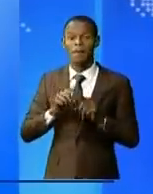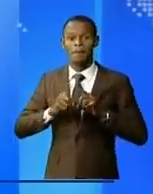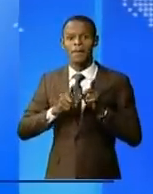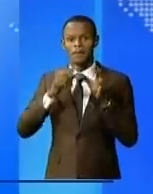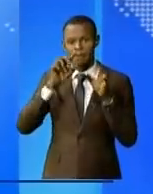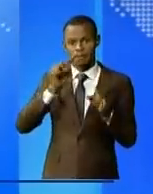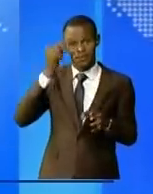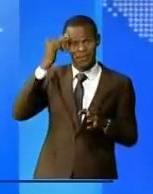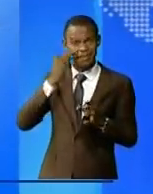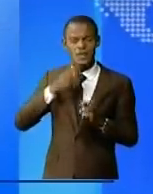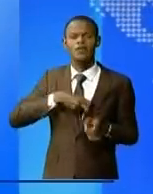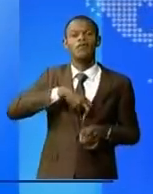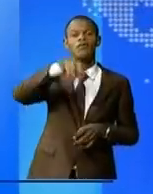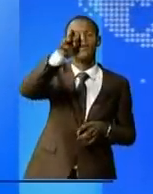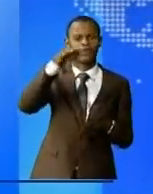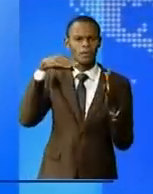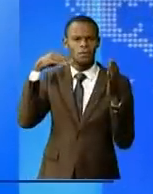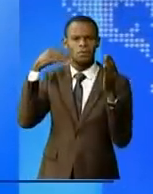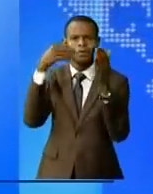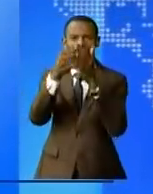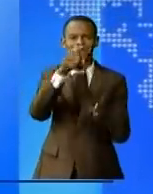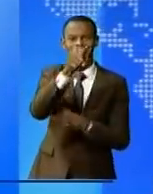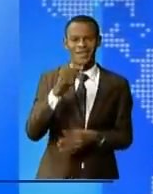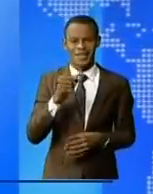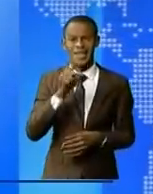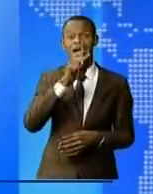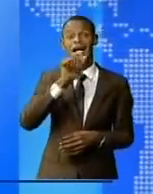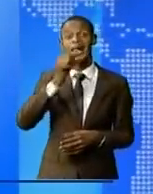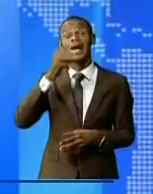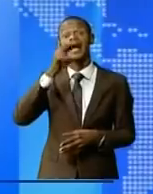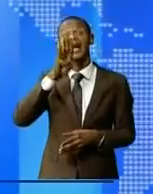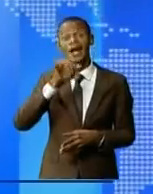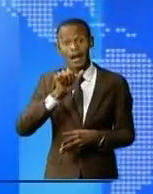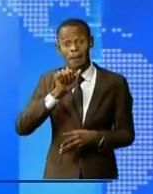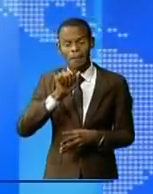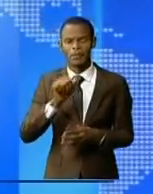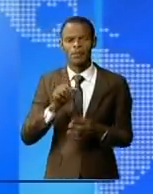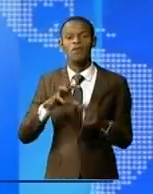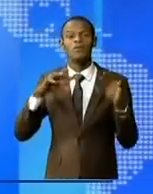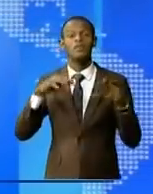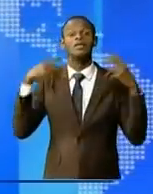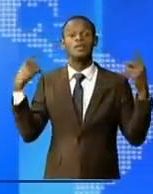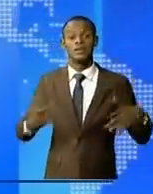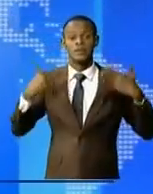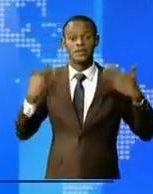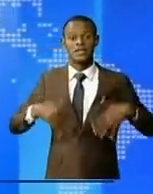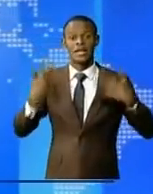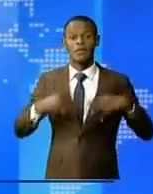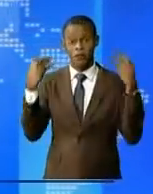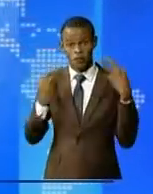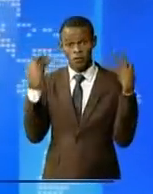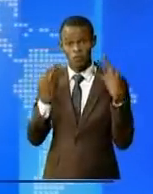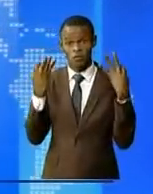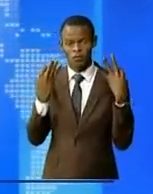la célébration de la fête de l'incarnation de Simon Kimbangu, initiateur de l'église qui porte son nom. C'était l'événement a eu